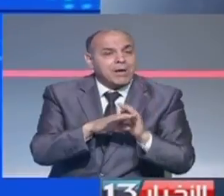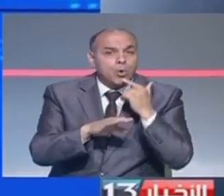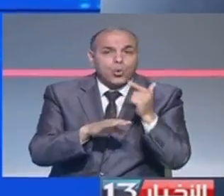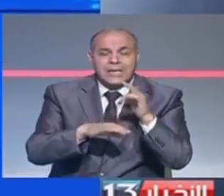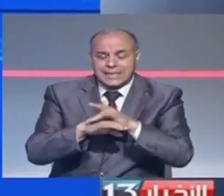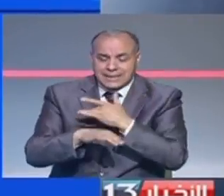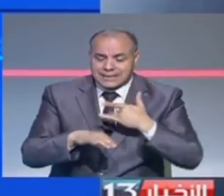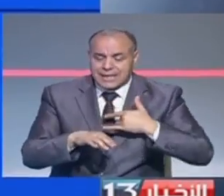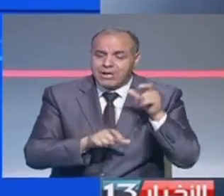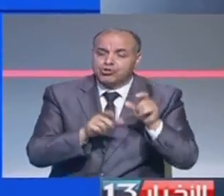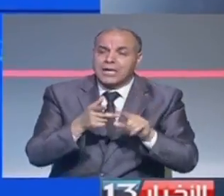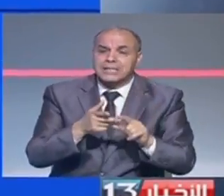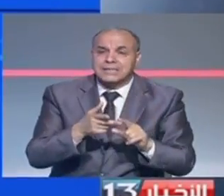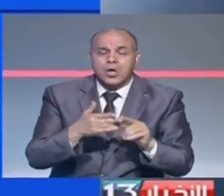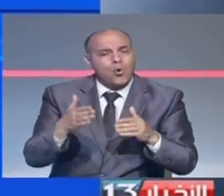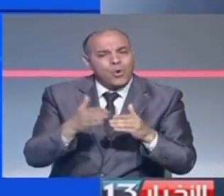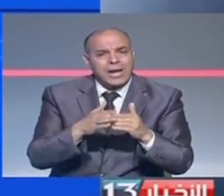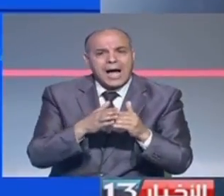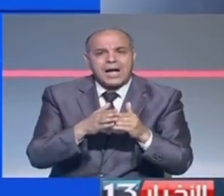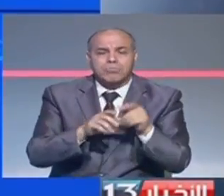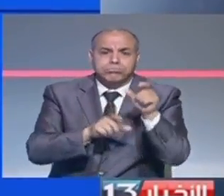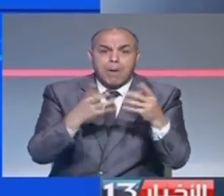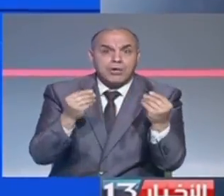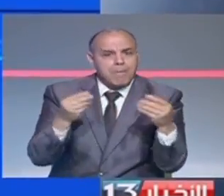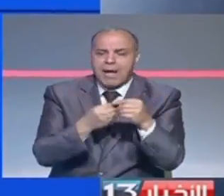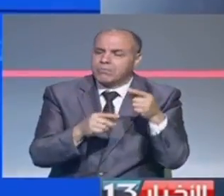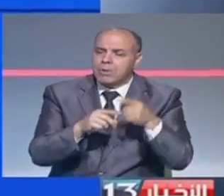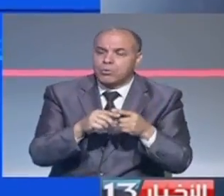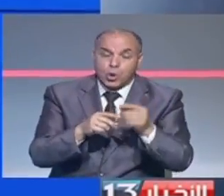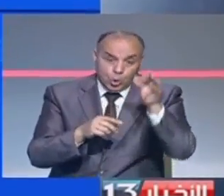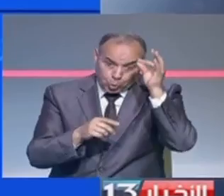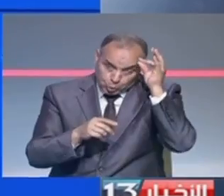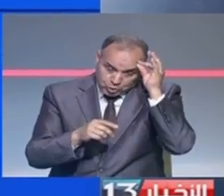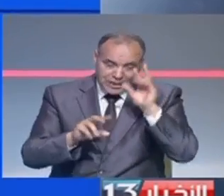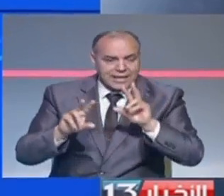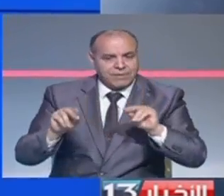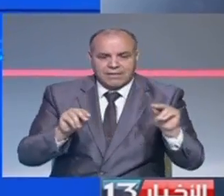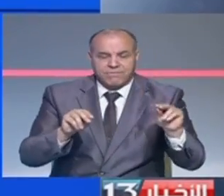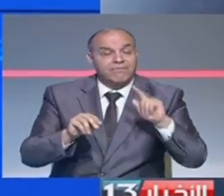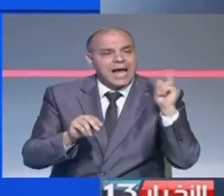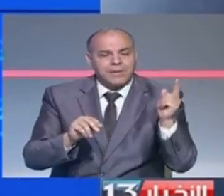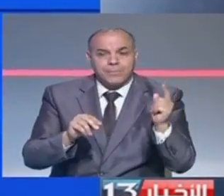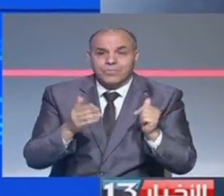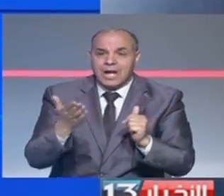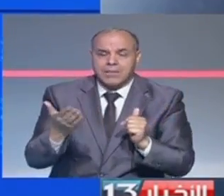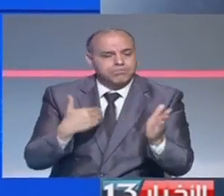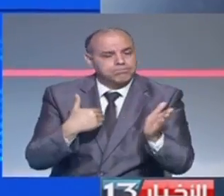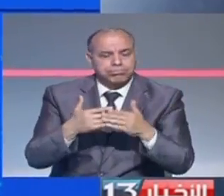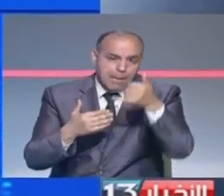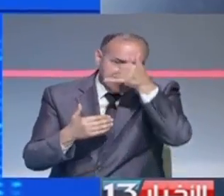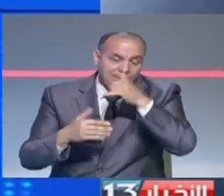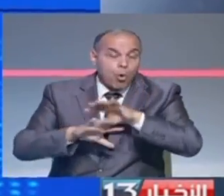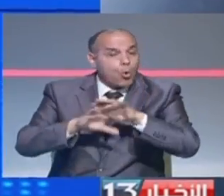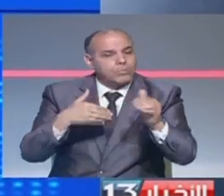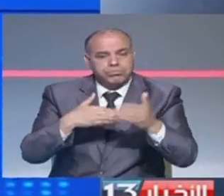وسلامه الزوار والحد من التجمعات الكبيره تونس وعلى غرار دول العالم اغلقت متحف ها